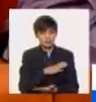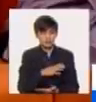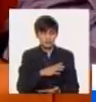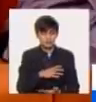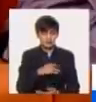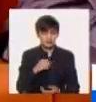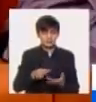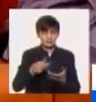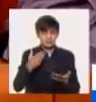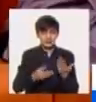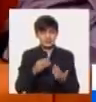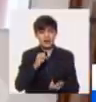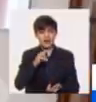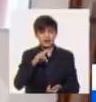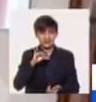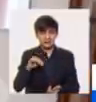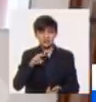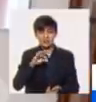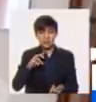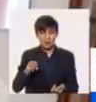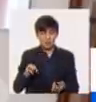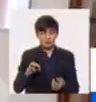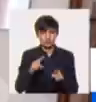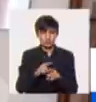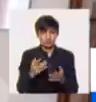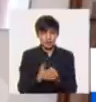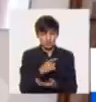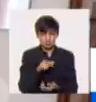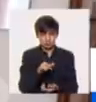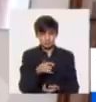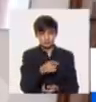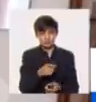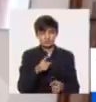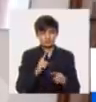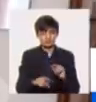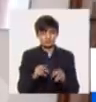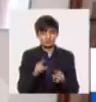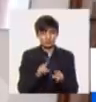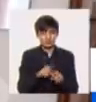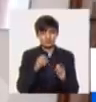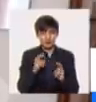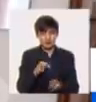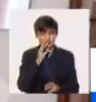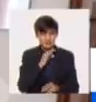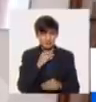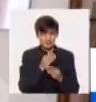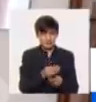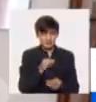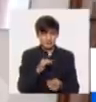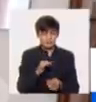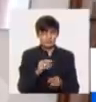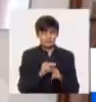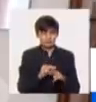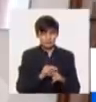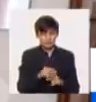Егер табылған болатын болса, келесі біздің әрекетіміз оларға полимеразды тізбекті реакция